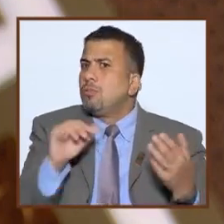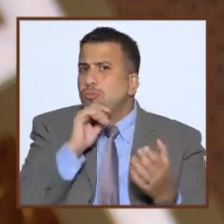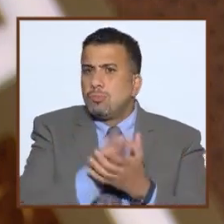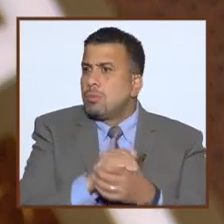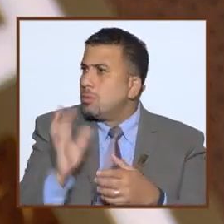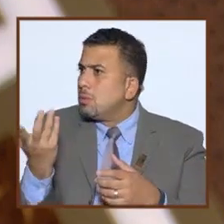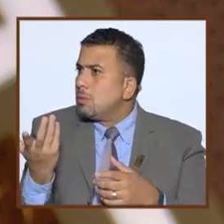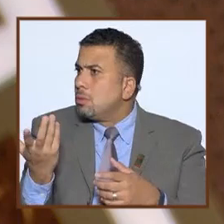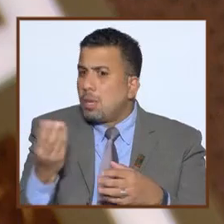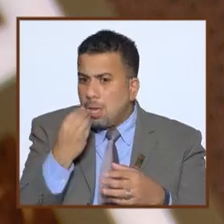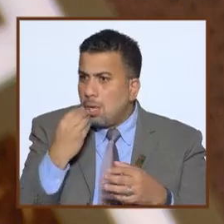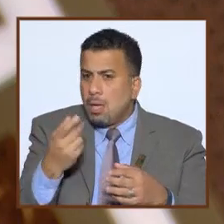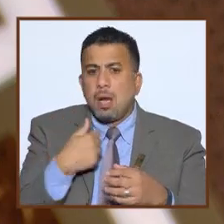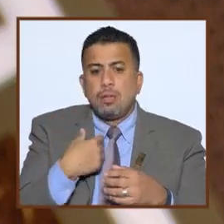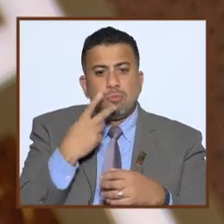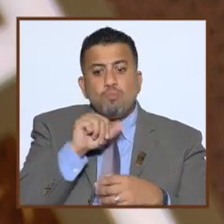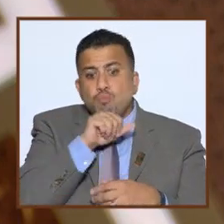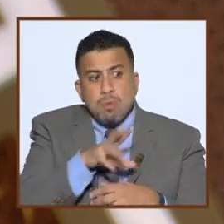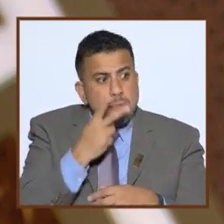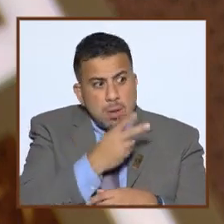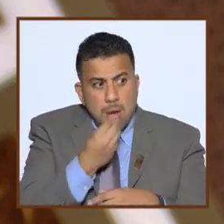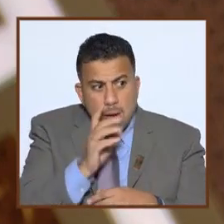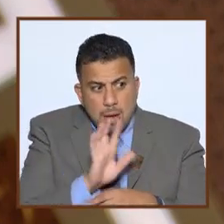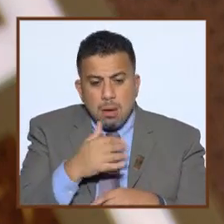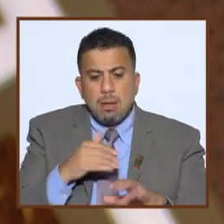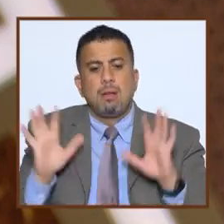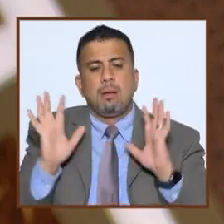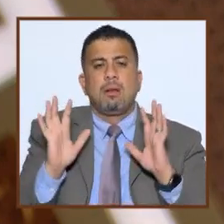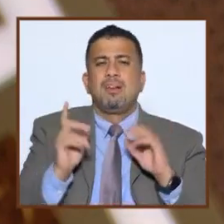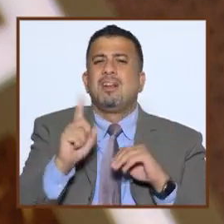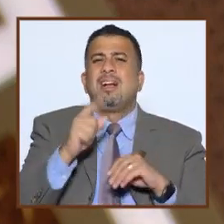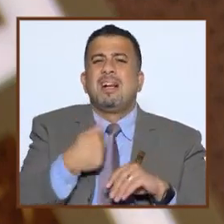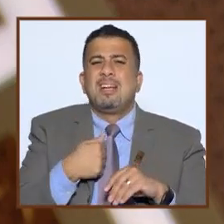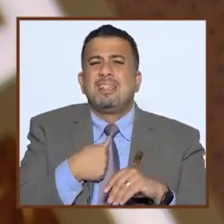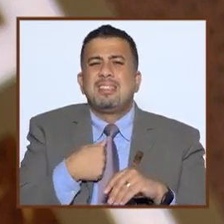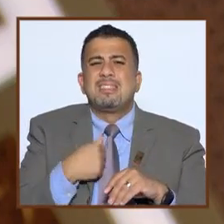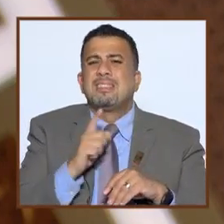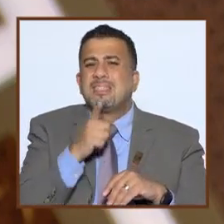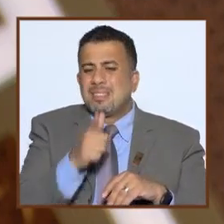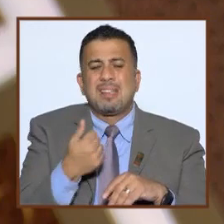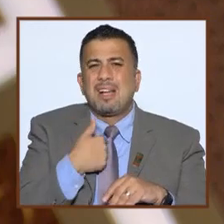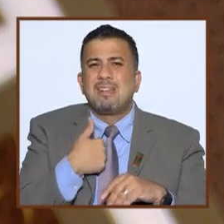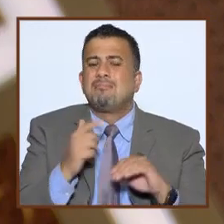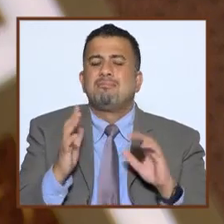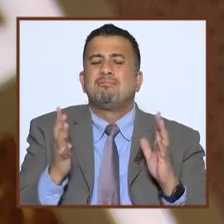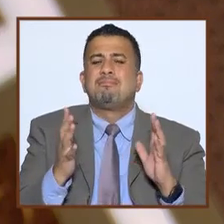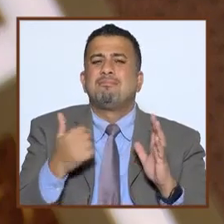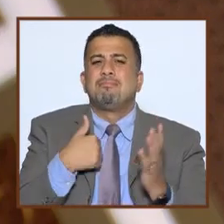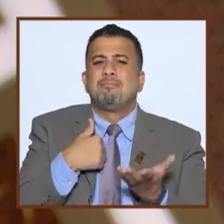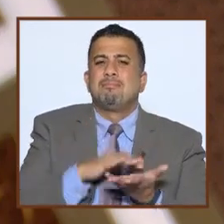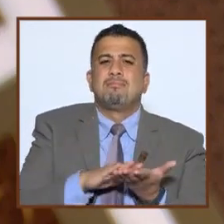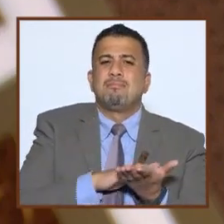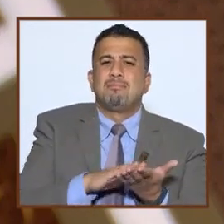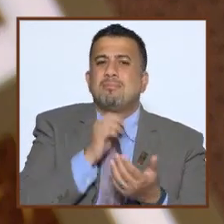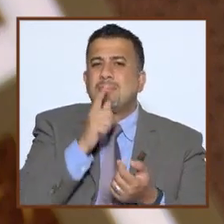قال يا رسول الله رايناك قال ان اجد نفسي تعافى لانه ليس بارض قومي ليس بارض